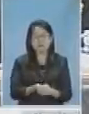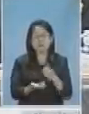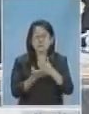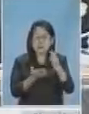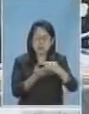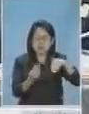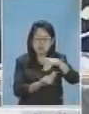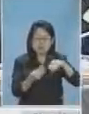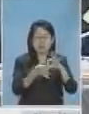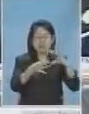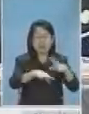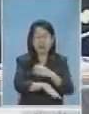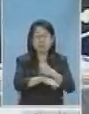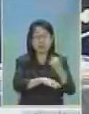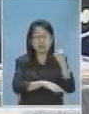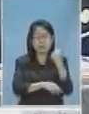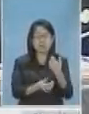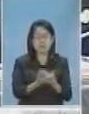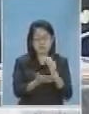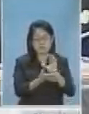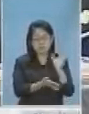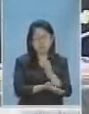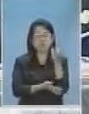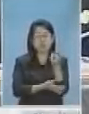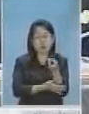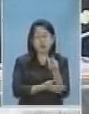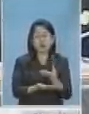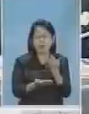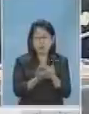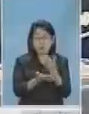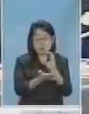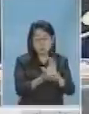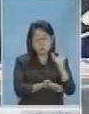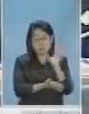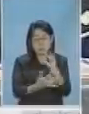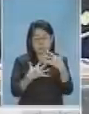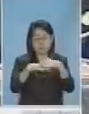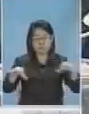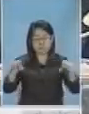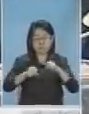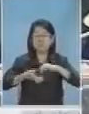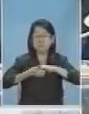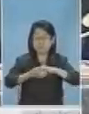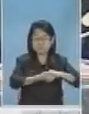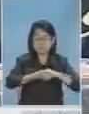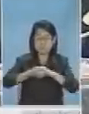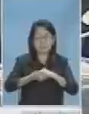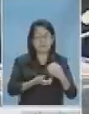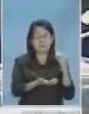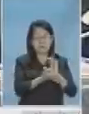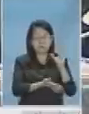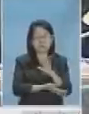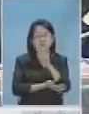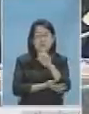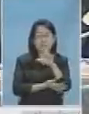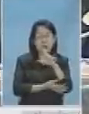าพนี้ก็มีน้อยมากนะครับงบประมาณปรองดองเนี่ยนะครับท่านให้400กว่าล้านเท่านั้นเองแหละครับความจริงทำไมผมท่านไม่ให้สั